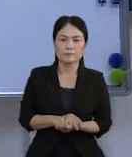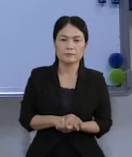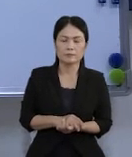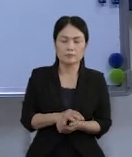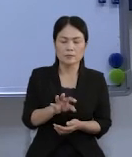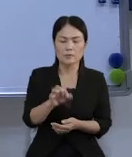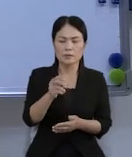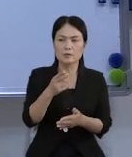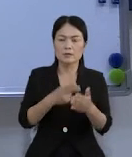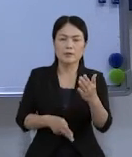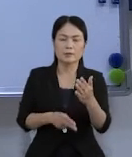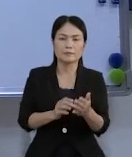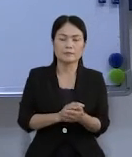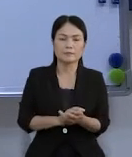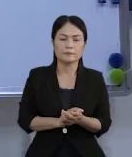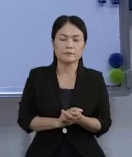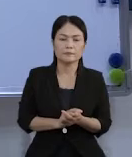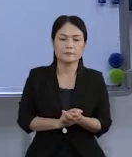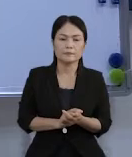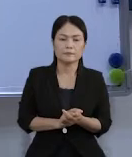dương đâu ấy cái cốt